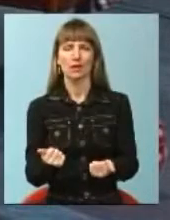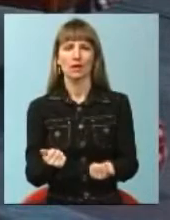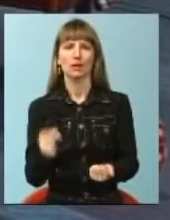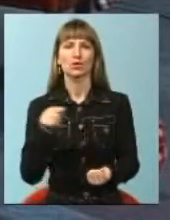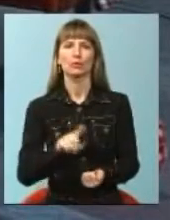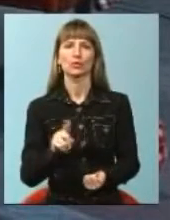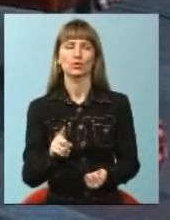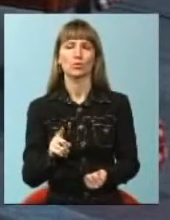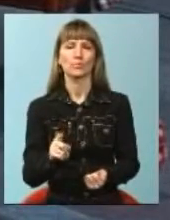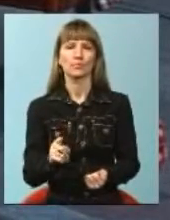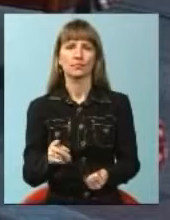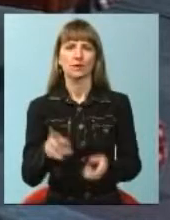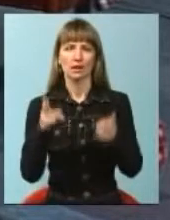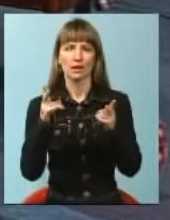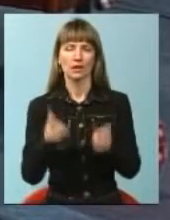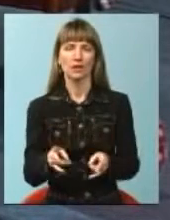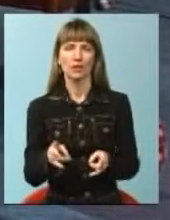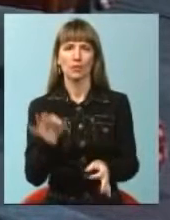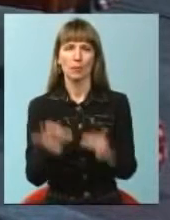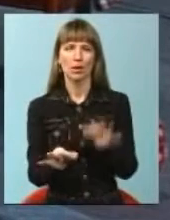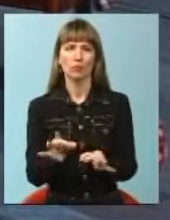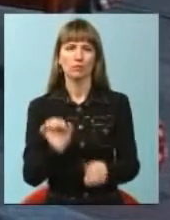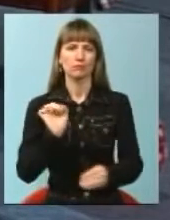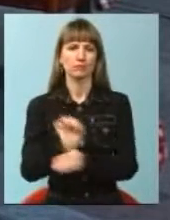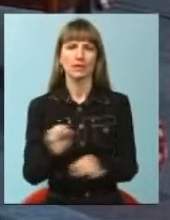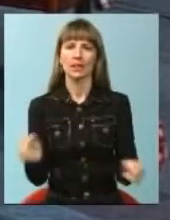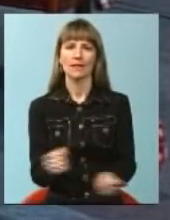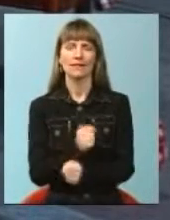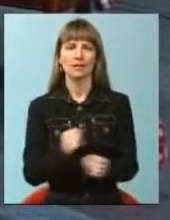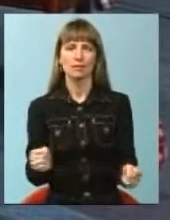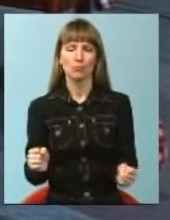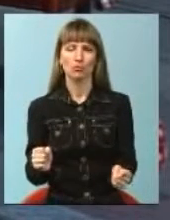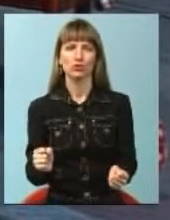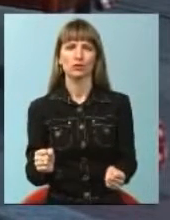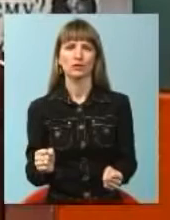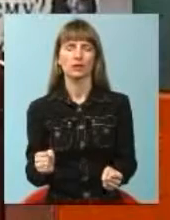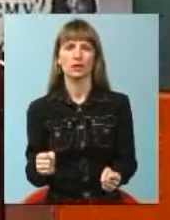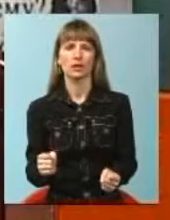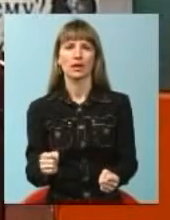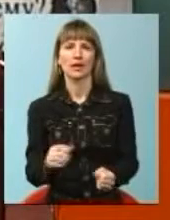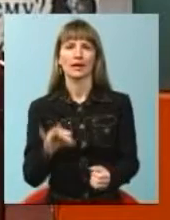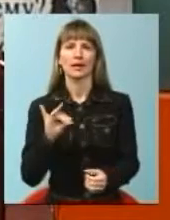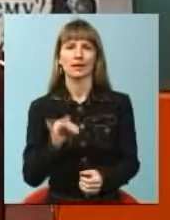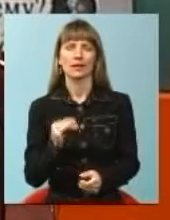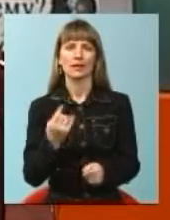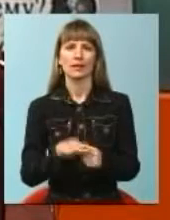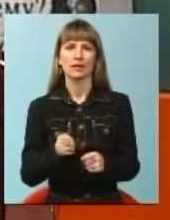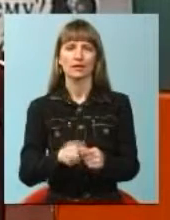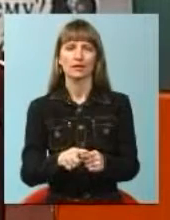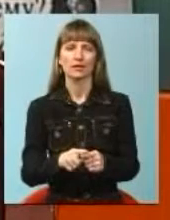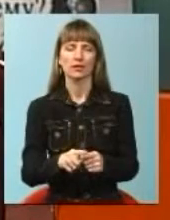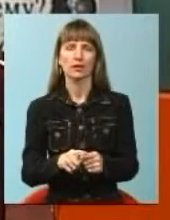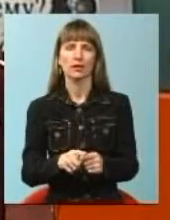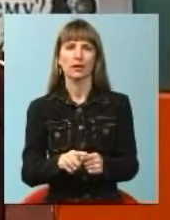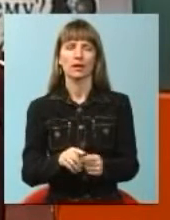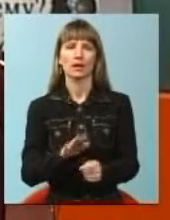що стихійне лихо, його майже неможливо зупинити. Так. І це, врешті-решт, не стільки